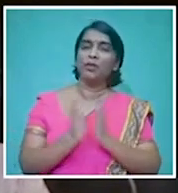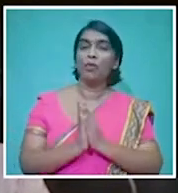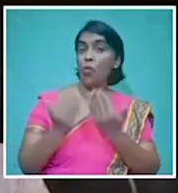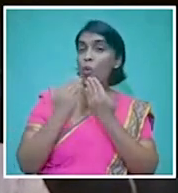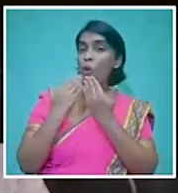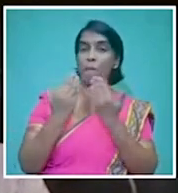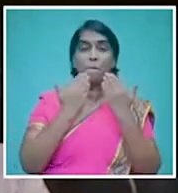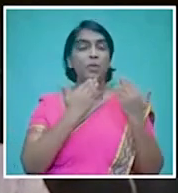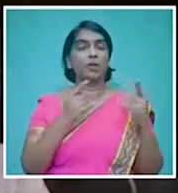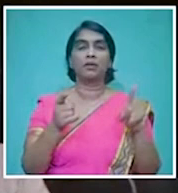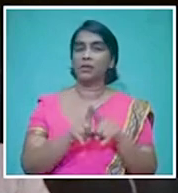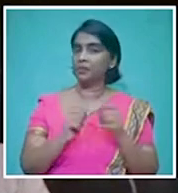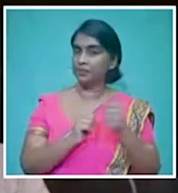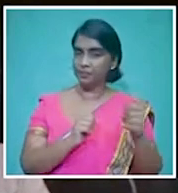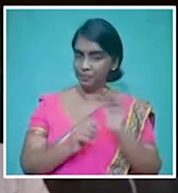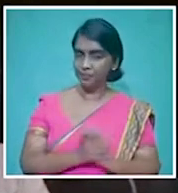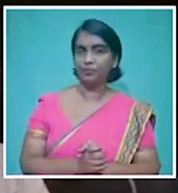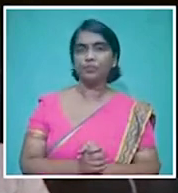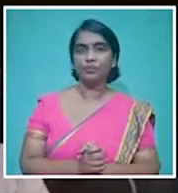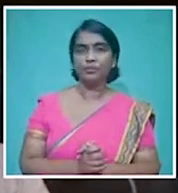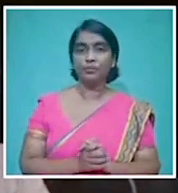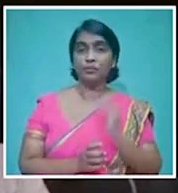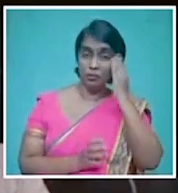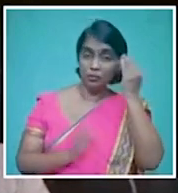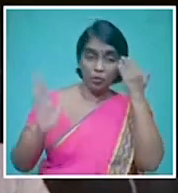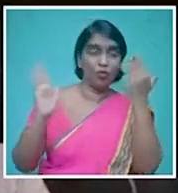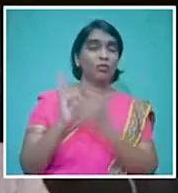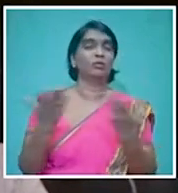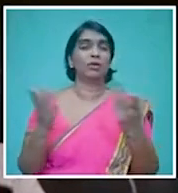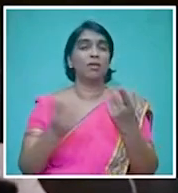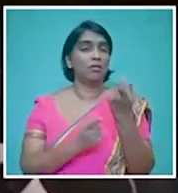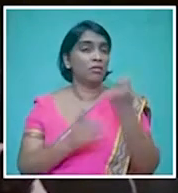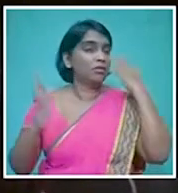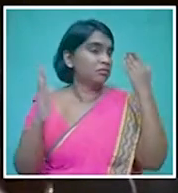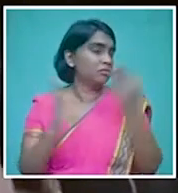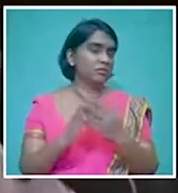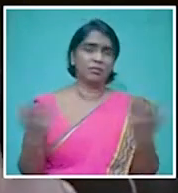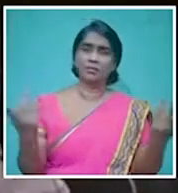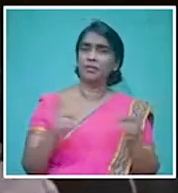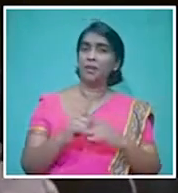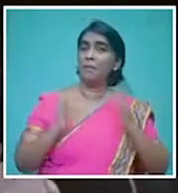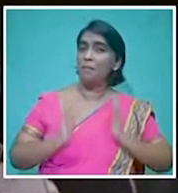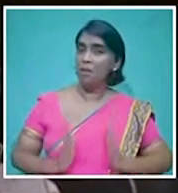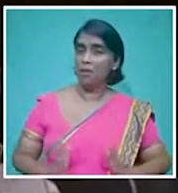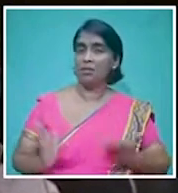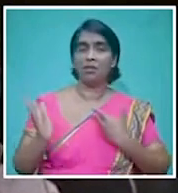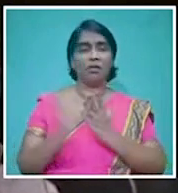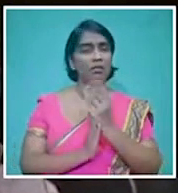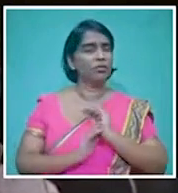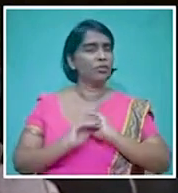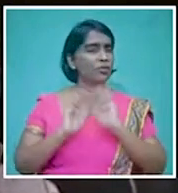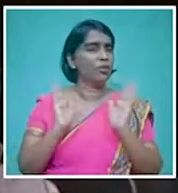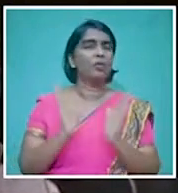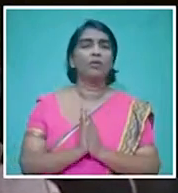උපදෙස් දෙන්නෙක් බවට පත් වෙලා තියෙනවා ස්ත්‍රීවාදය පිළිබඳද ආර්ථික විද්‍යාවද මානව හිමිකම්ද සියලු